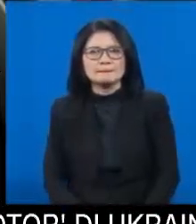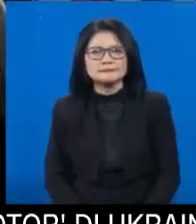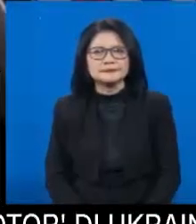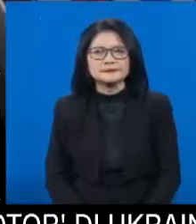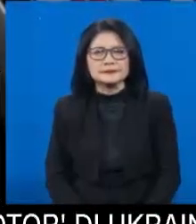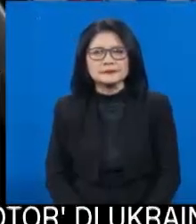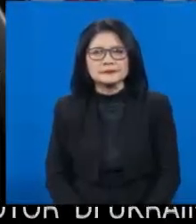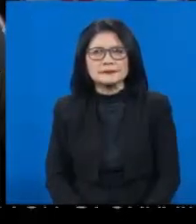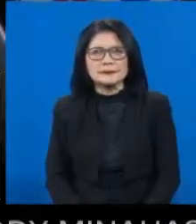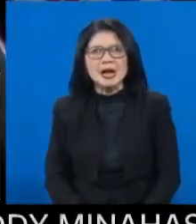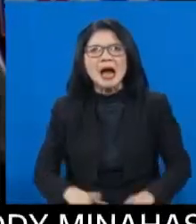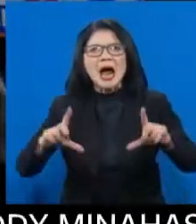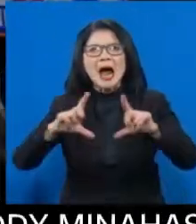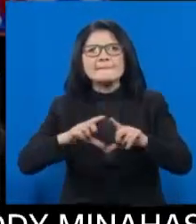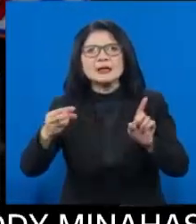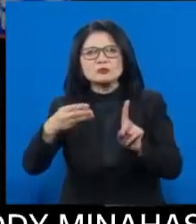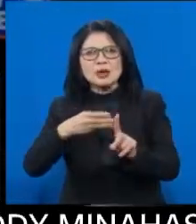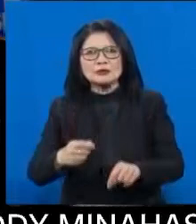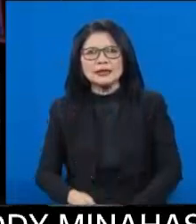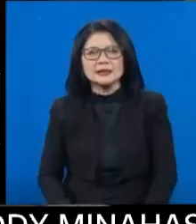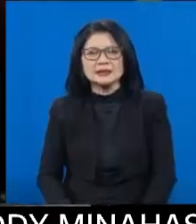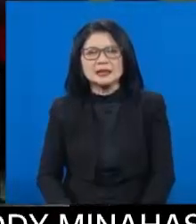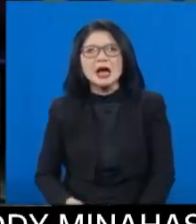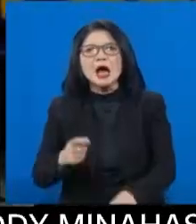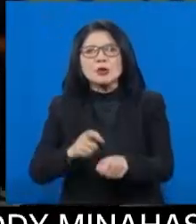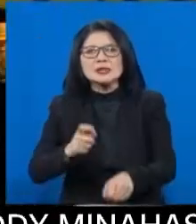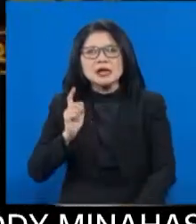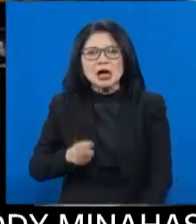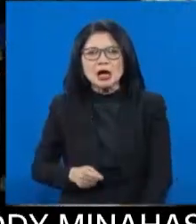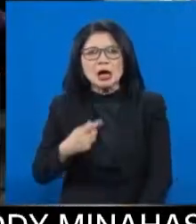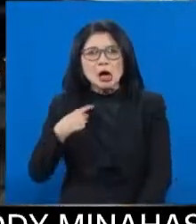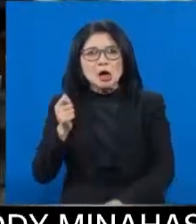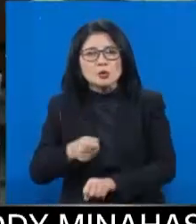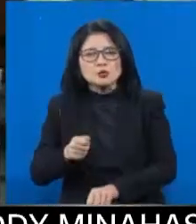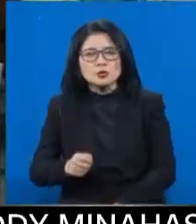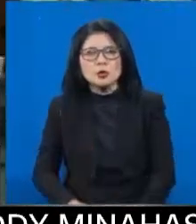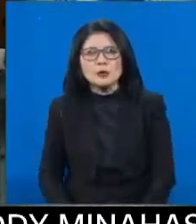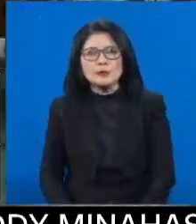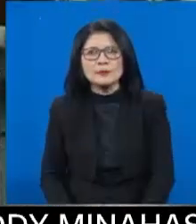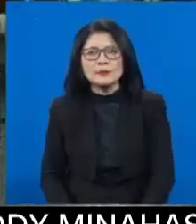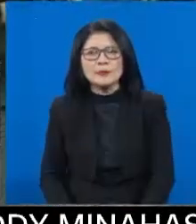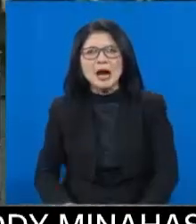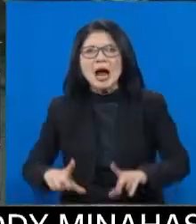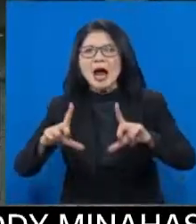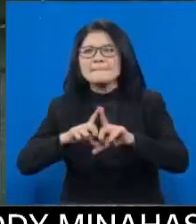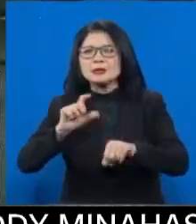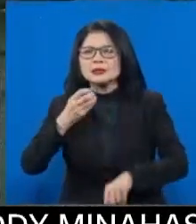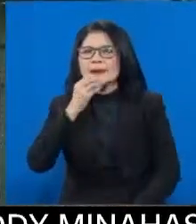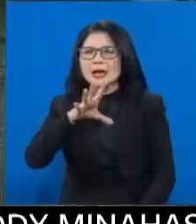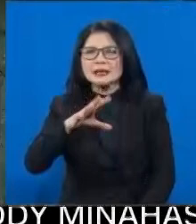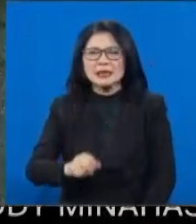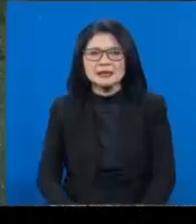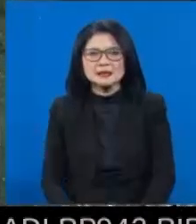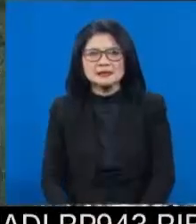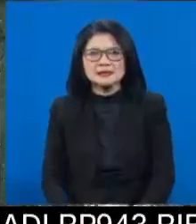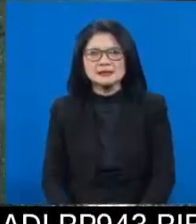itu, Amir Burhanuddin, kuasa hukum tersangka Direktur PT Liga Indonesia Baru atau LIB, Ahmad Lukita mengatakan,